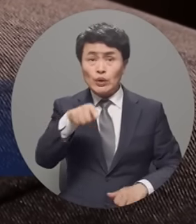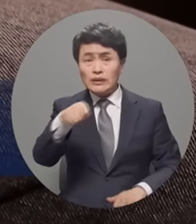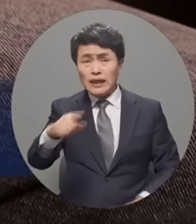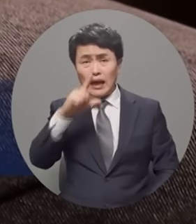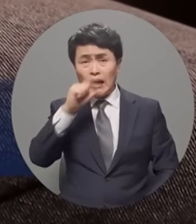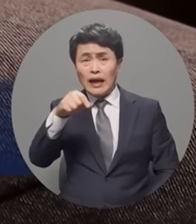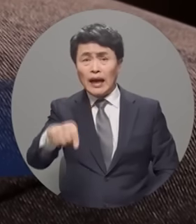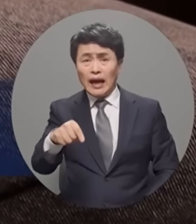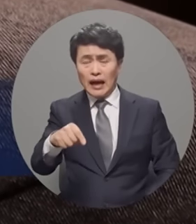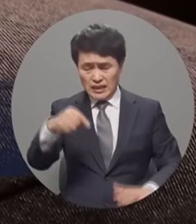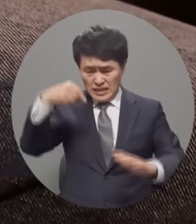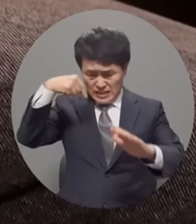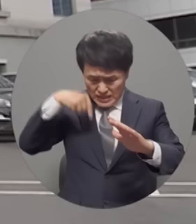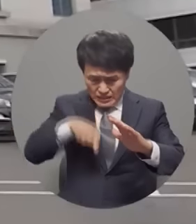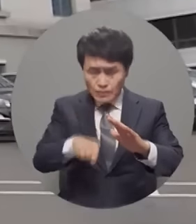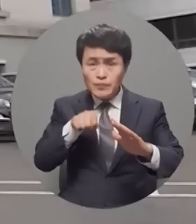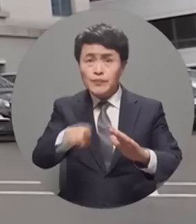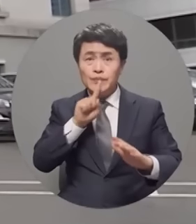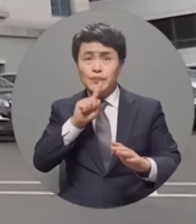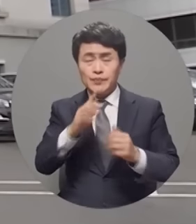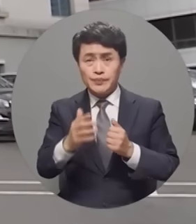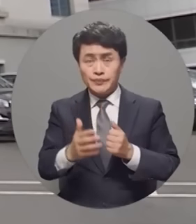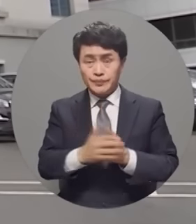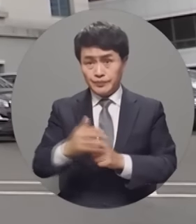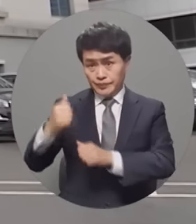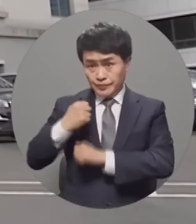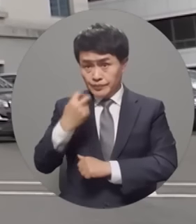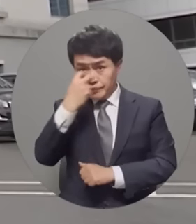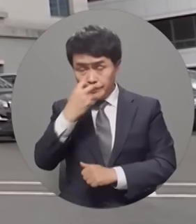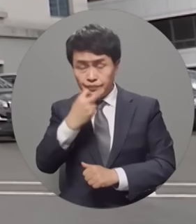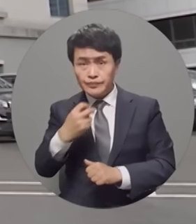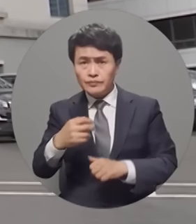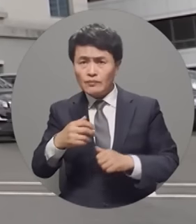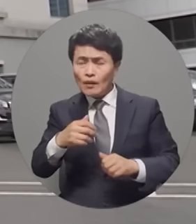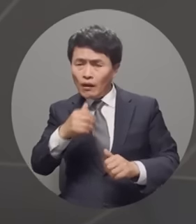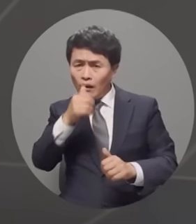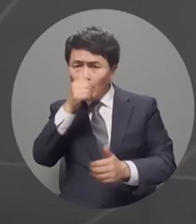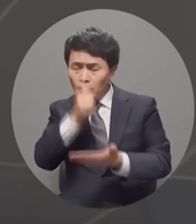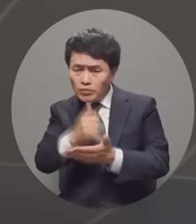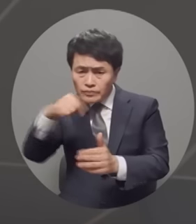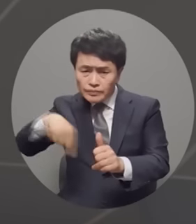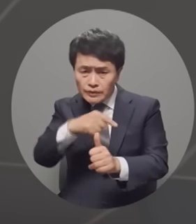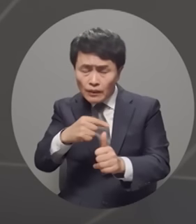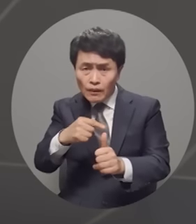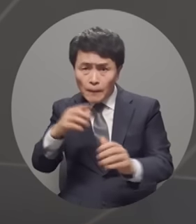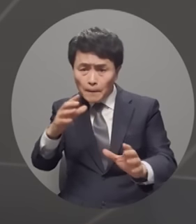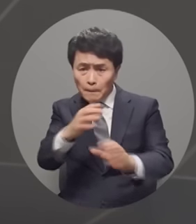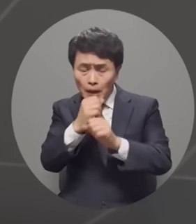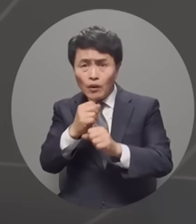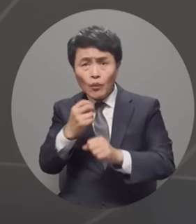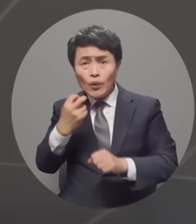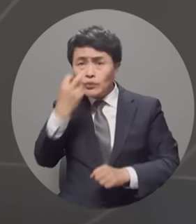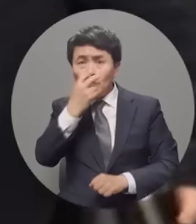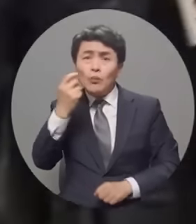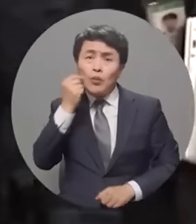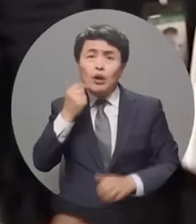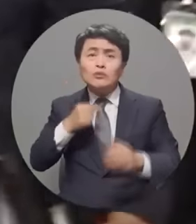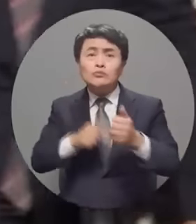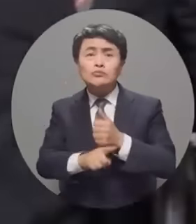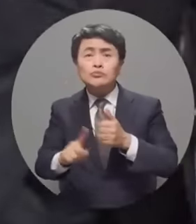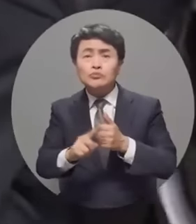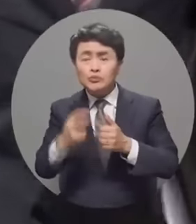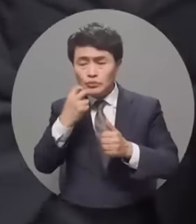좀 깊은 쪽으로. 국방부 조사본부는 범죄 정황을 파악하고도 왜 조사를 못했을까?